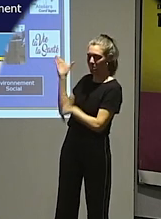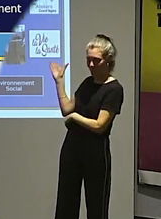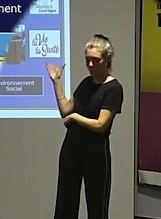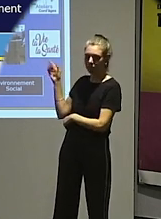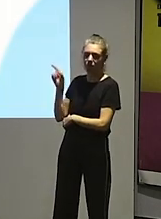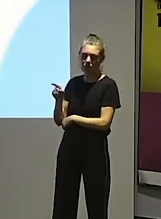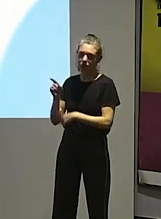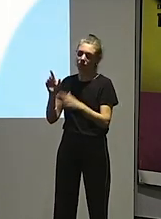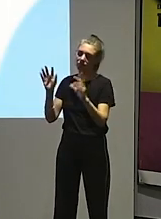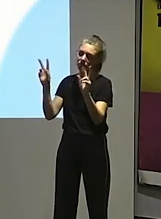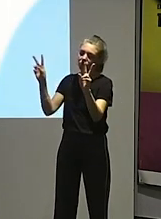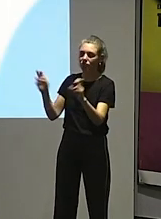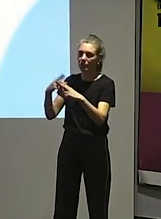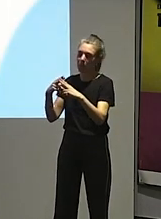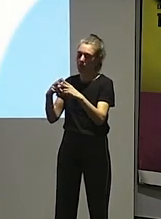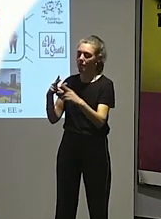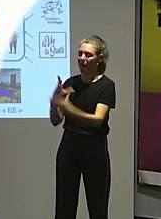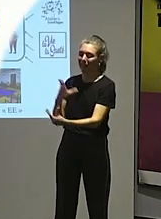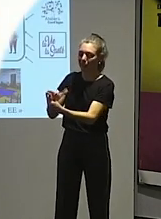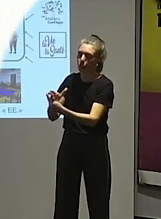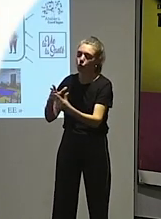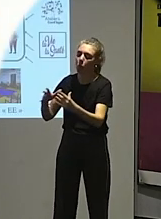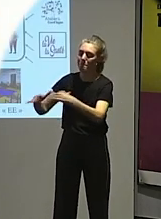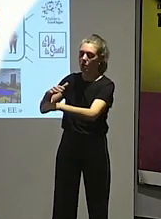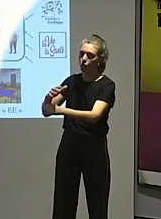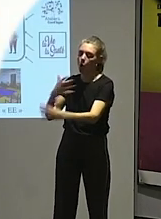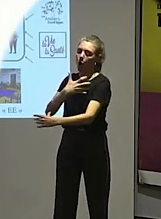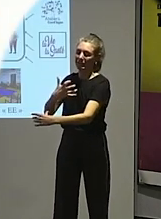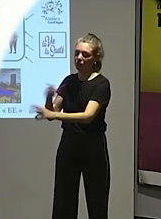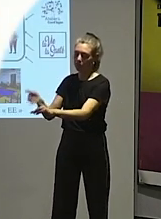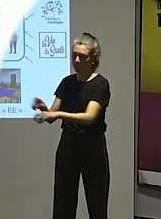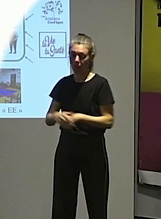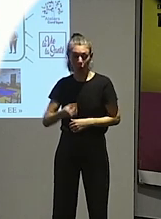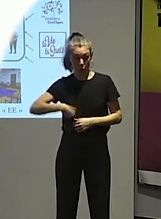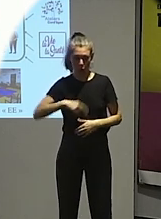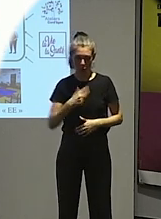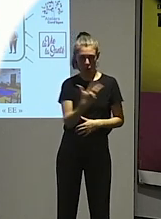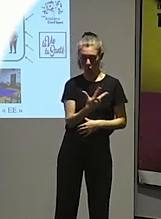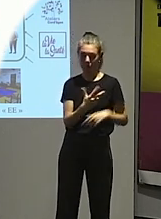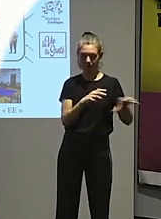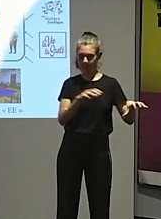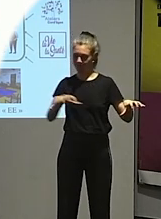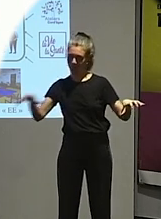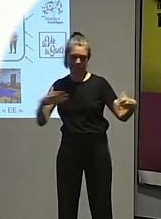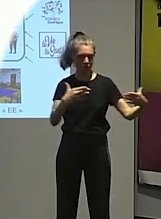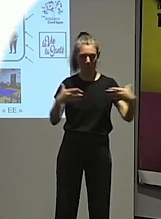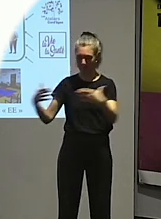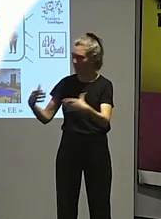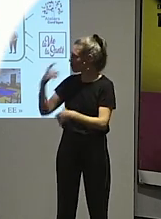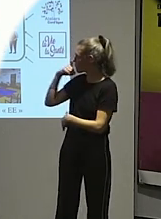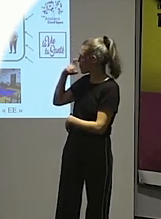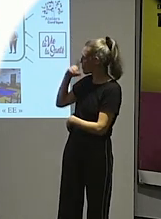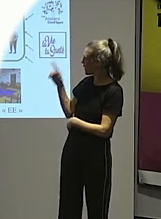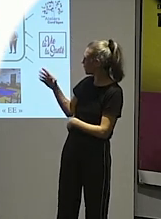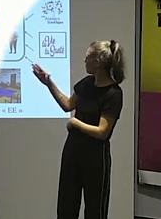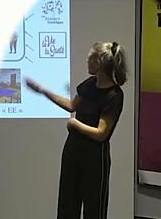On appelle ça une intervention en milieu enrichi. Donc on a comparé nos trois groupes. Vous pouvez voir sur la droite le groupe atelier cordage la Villa Santé,